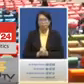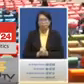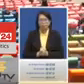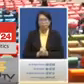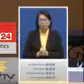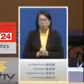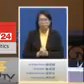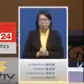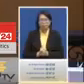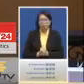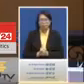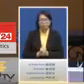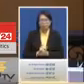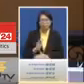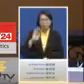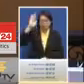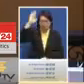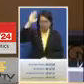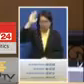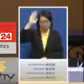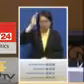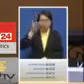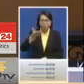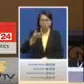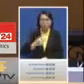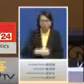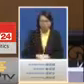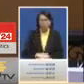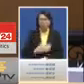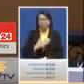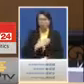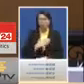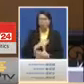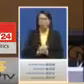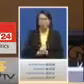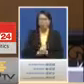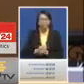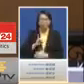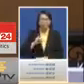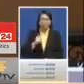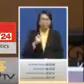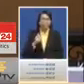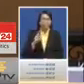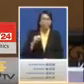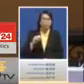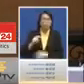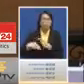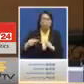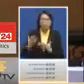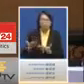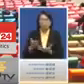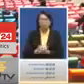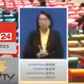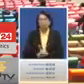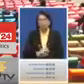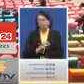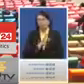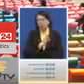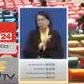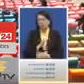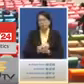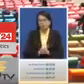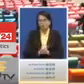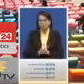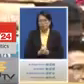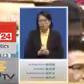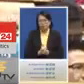ครับเชิญผู้ท้วงครับ ค่ะดิฉันนางสาวจอมขวัญกับบ้านก่อสมาชิกสภาผู้แทนราษฎรจังหวัดสมุทร